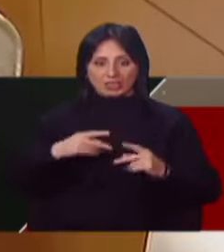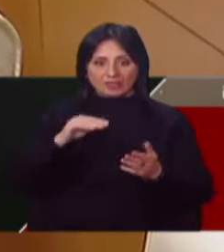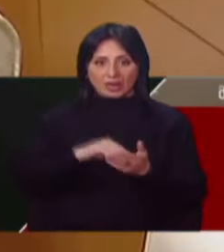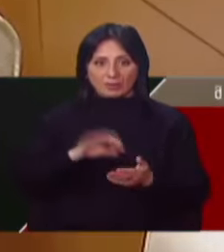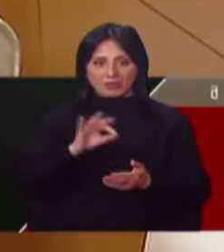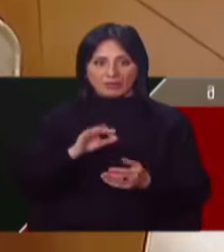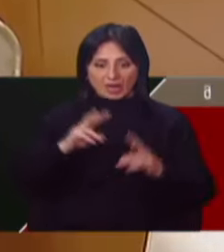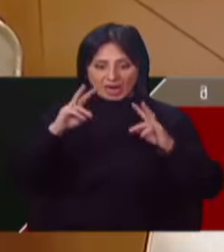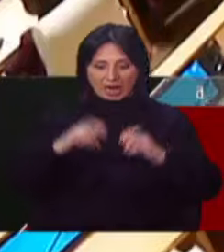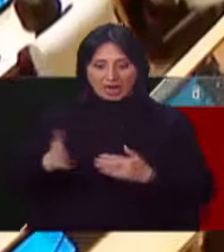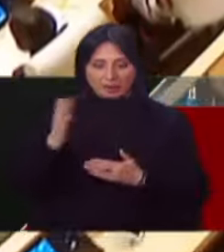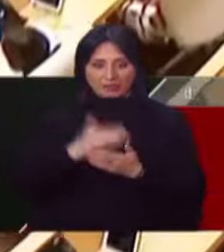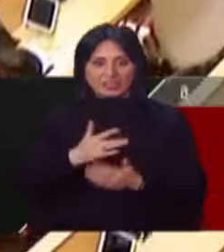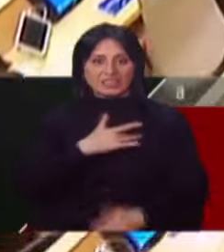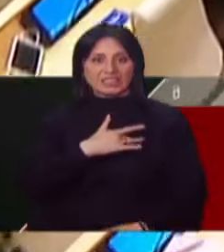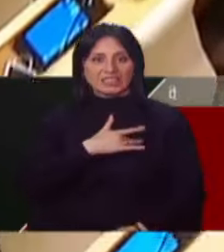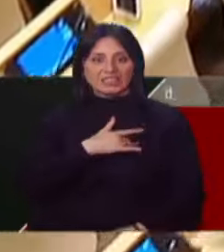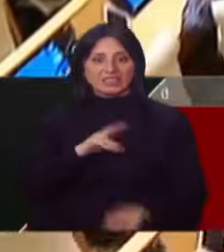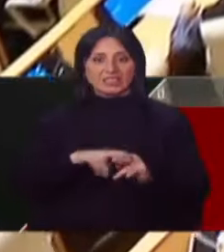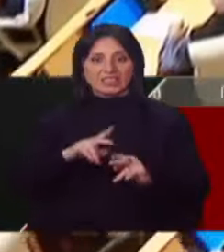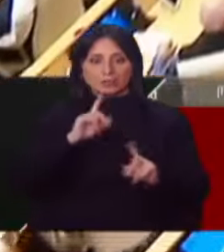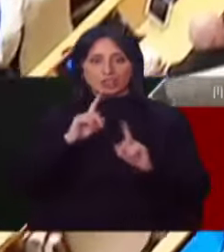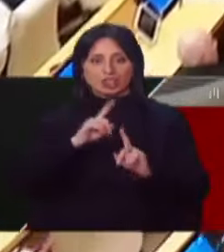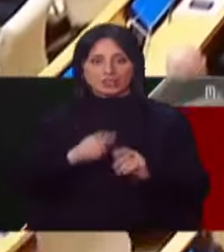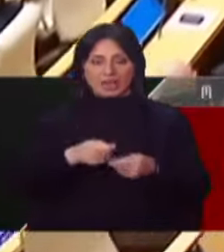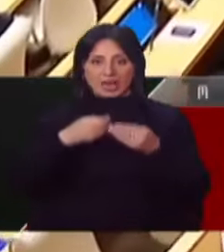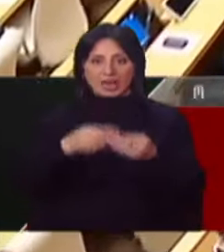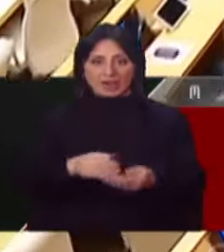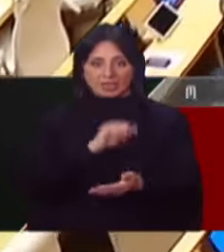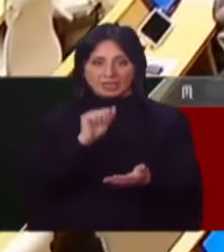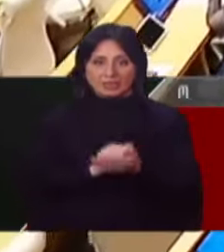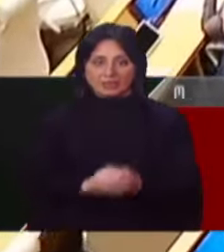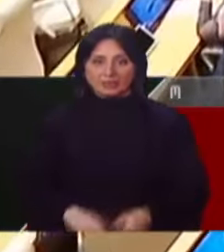ცვლილებებს, განხილვების შემდეგ, სავარაუდოდ, საშემოდგომო სესიაზე გაიტანენ დასამტკიცებლად.